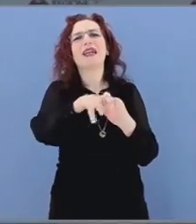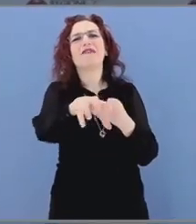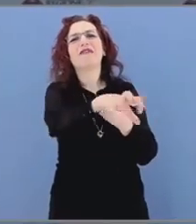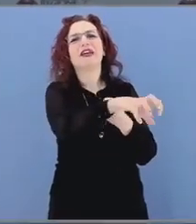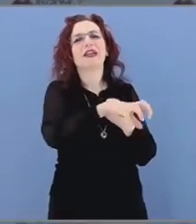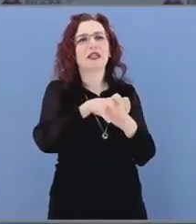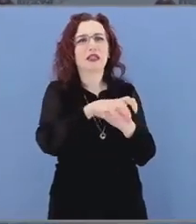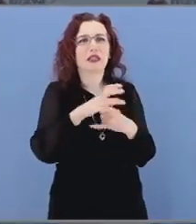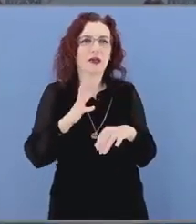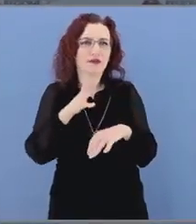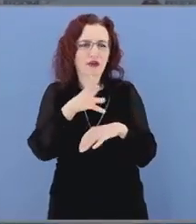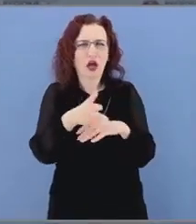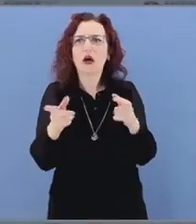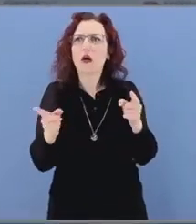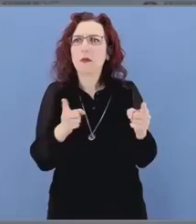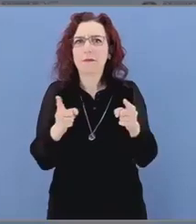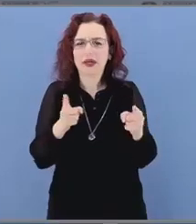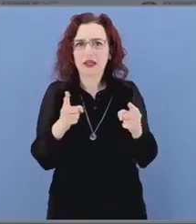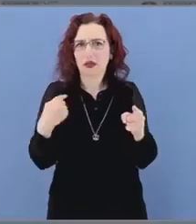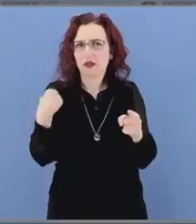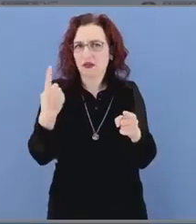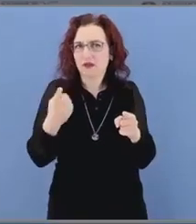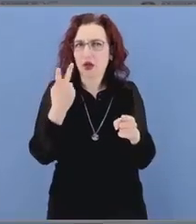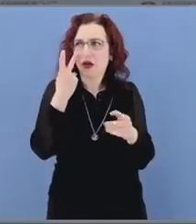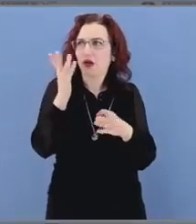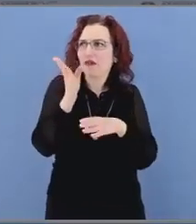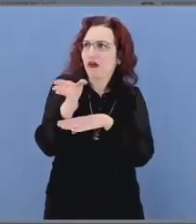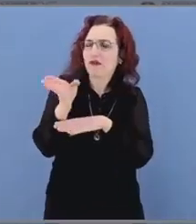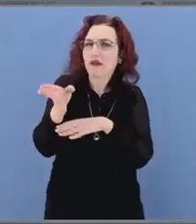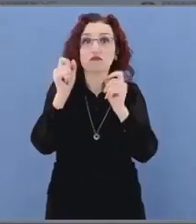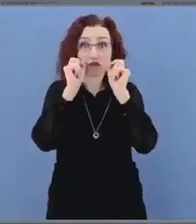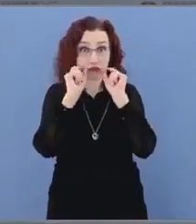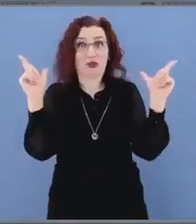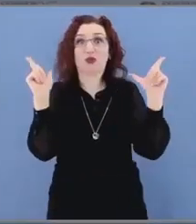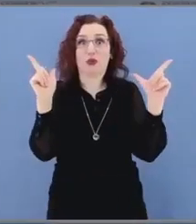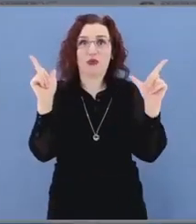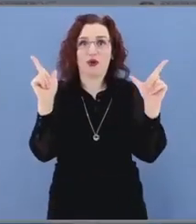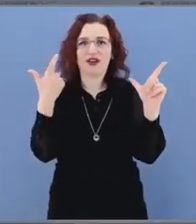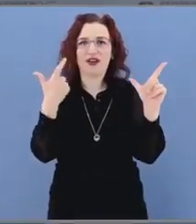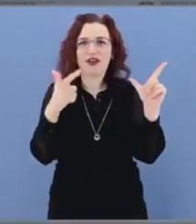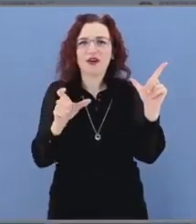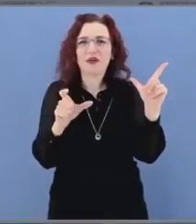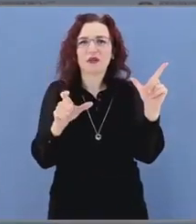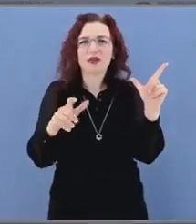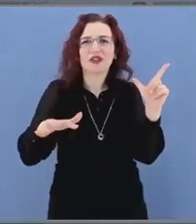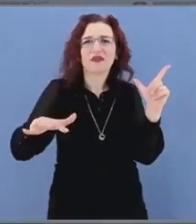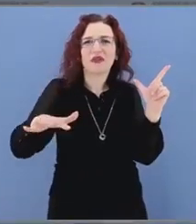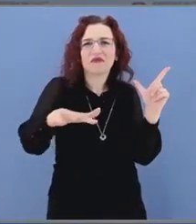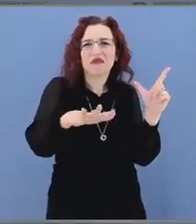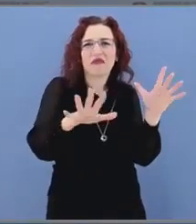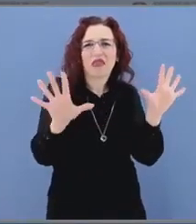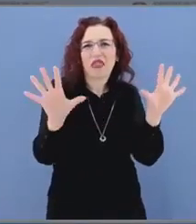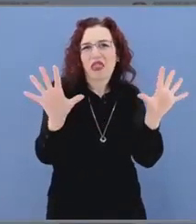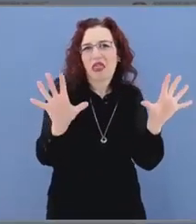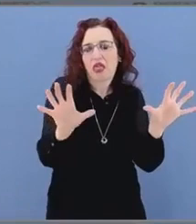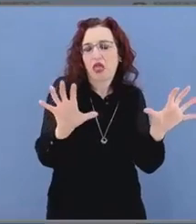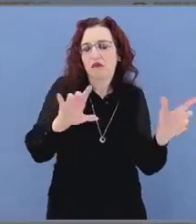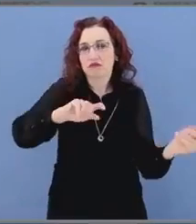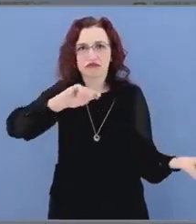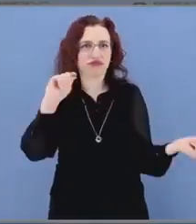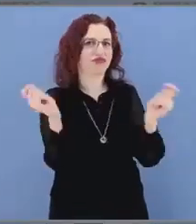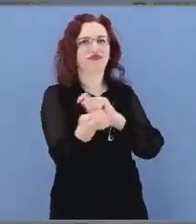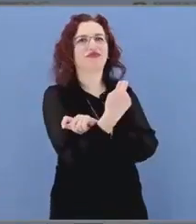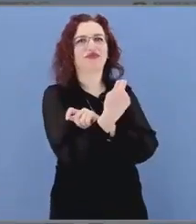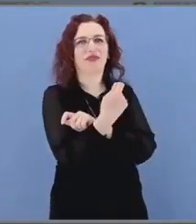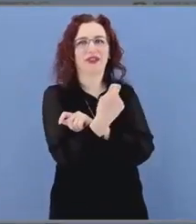questa parte, perché abbiamo invertito un'inerzia, abbiamo suscitato nelle persone che vivono a Corviale, ma